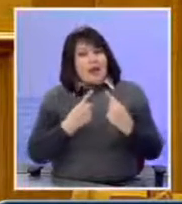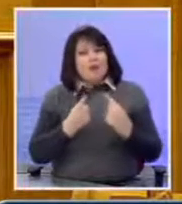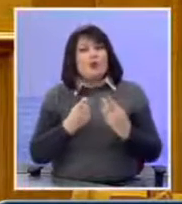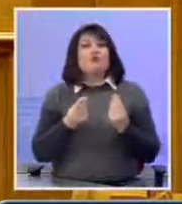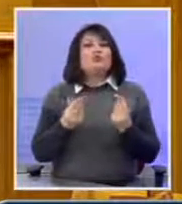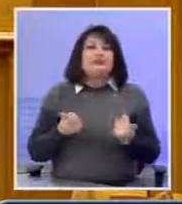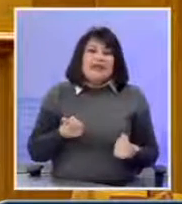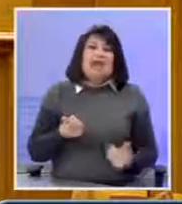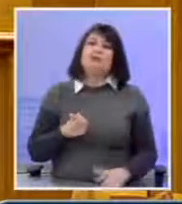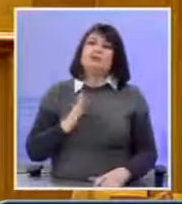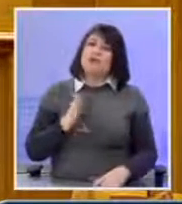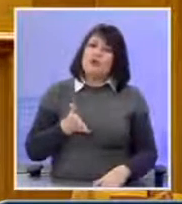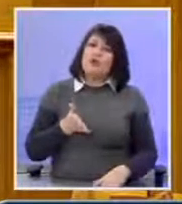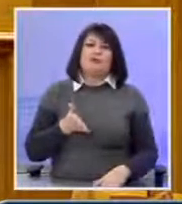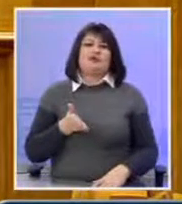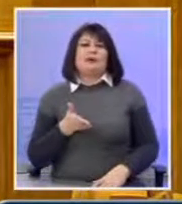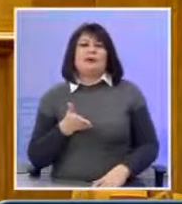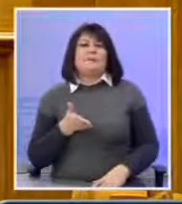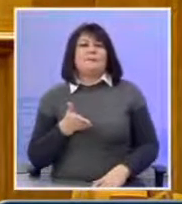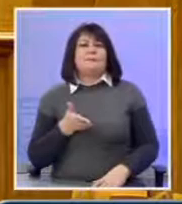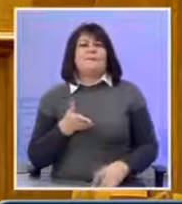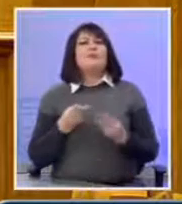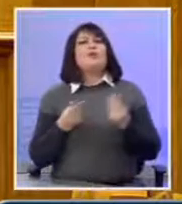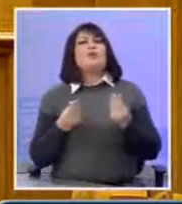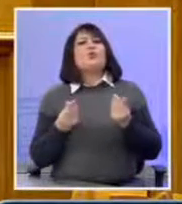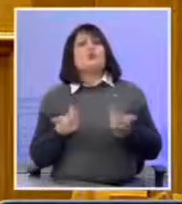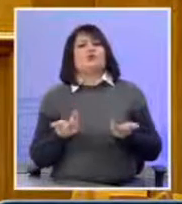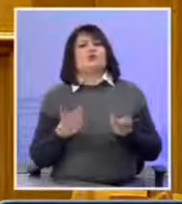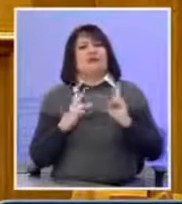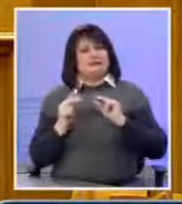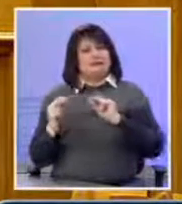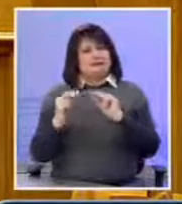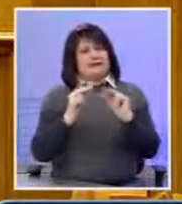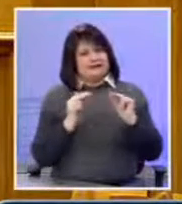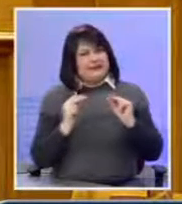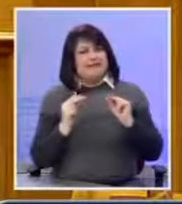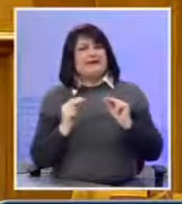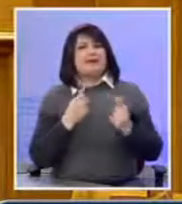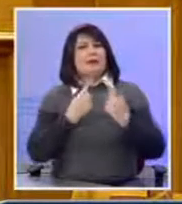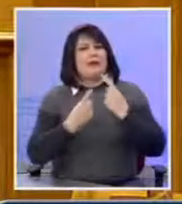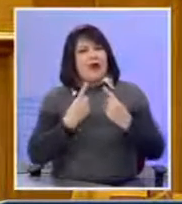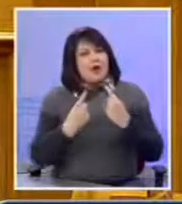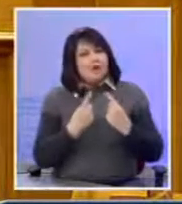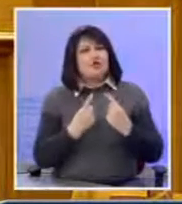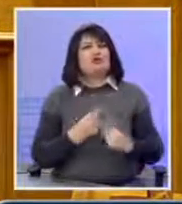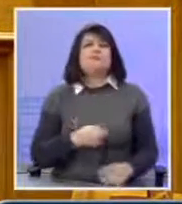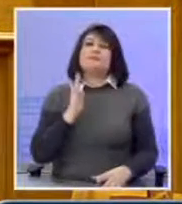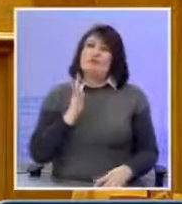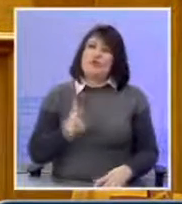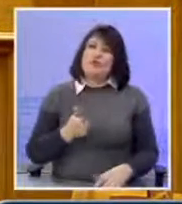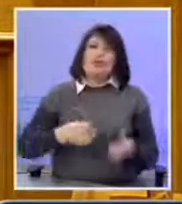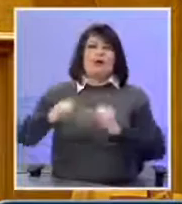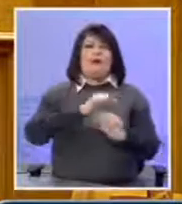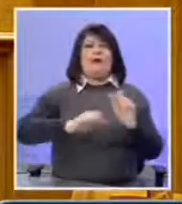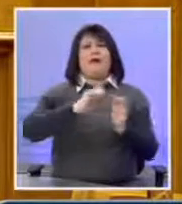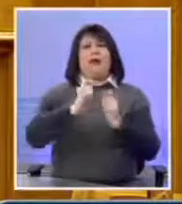ουσία, έτσι ώστε να μπορεί να είναι ουσιαστική η συζήτηση, ουσιαστικός ο διάλογος και να μπορούν να έρχονται και αλλαγές